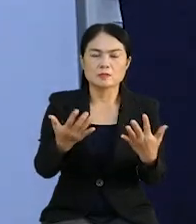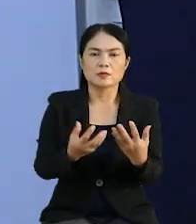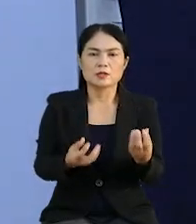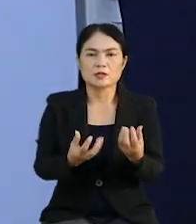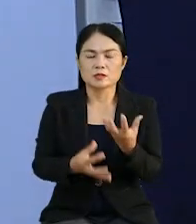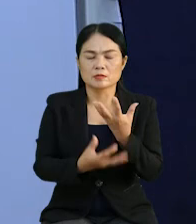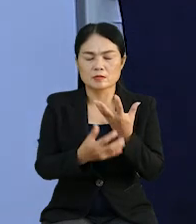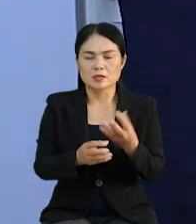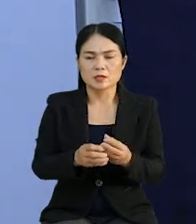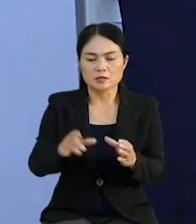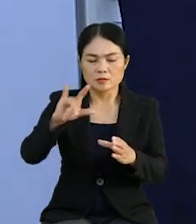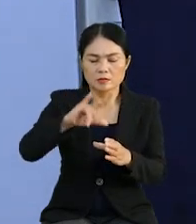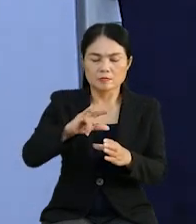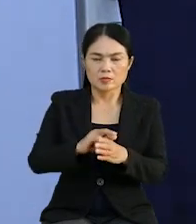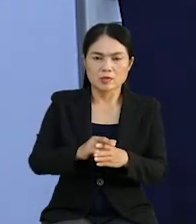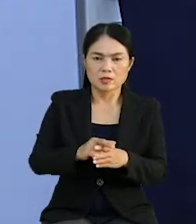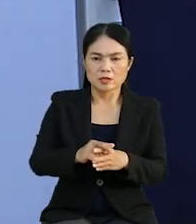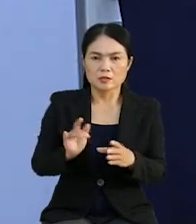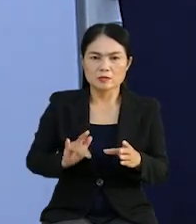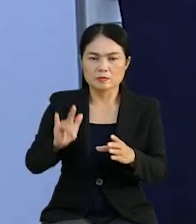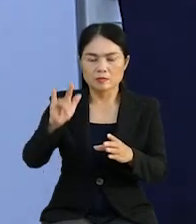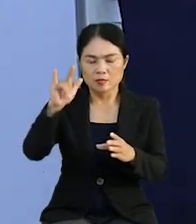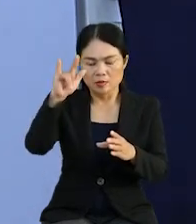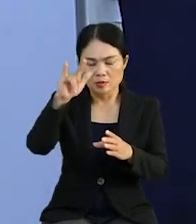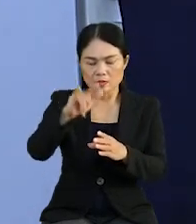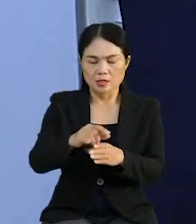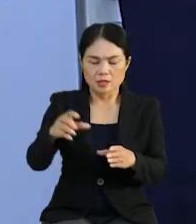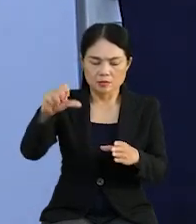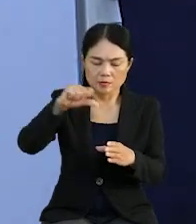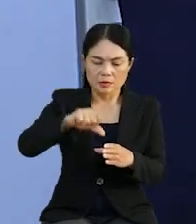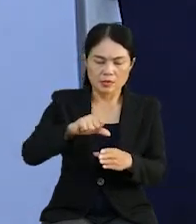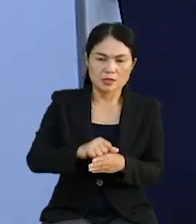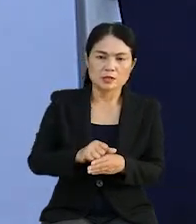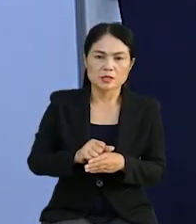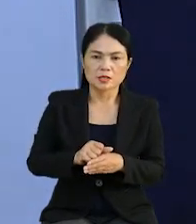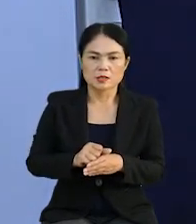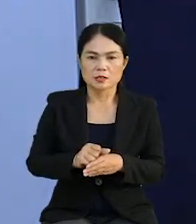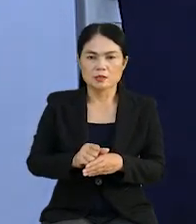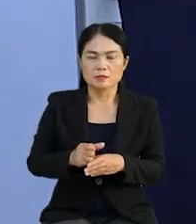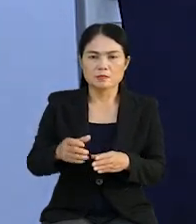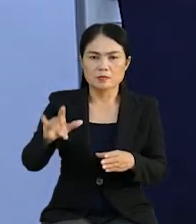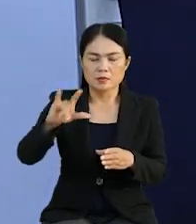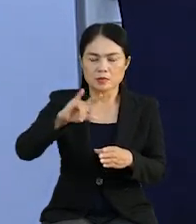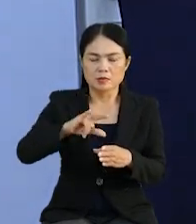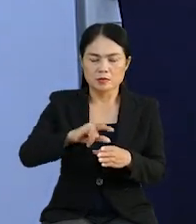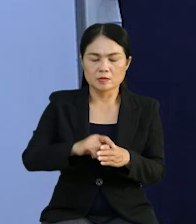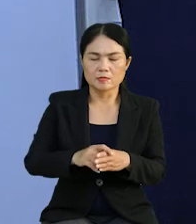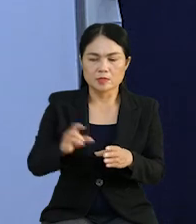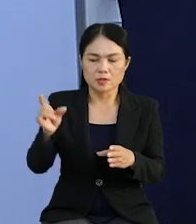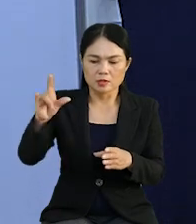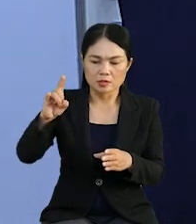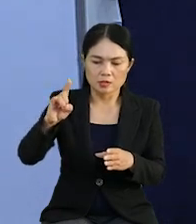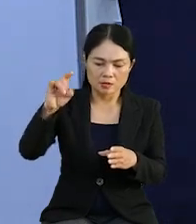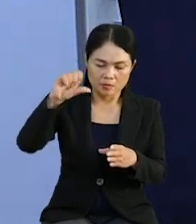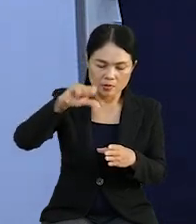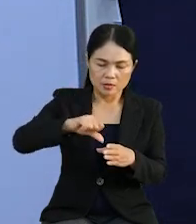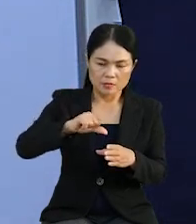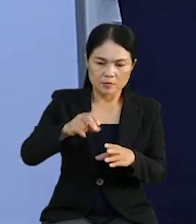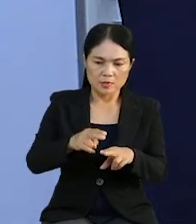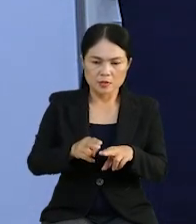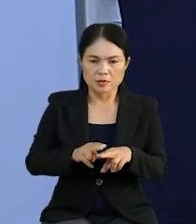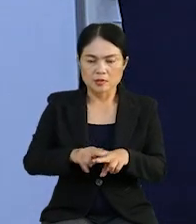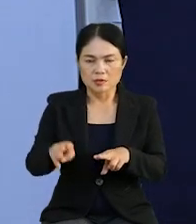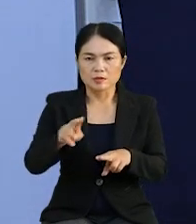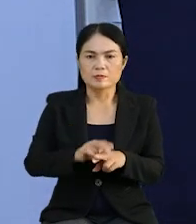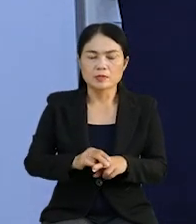จียเปรงกาดสำหรับยุนฮะเปรงสังเปรงกาดเปรงมาสุดเปรงรมอลนัง